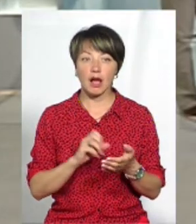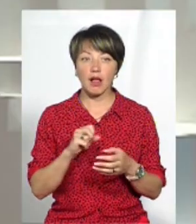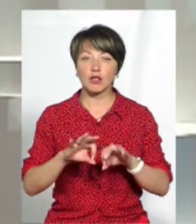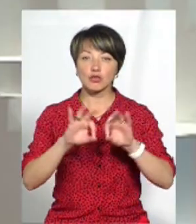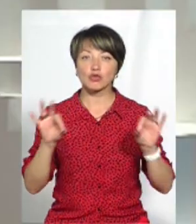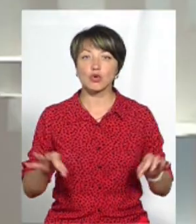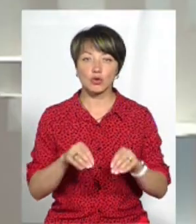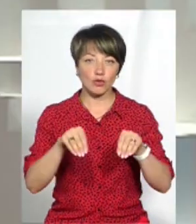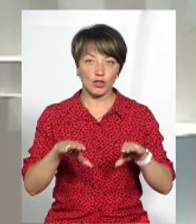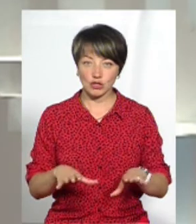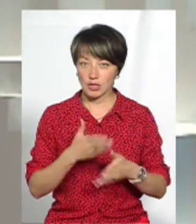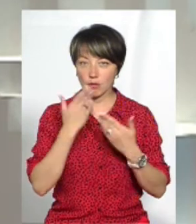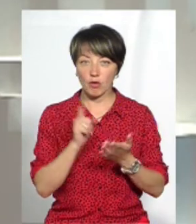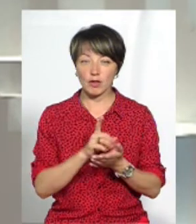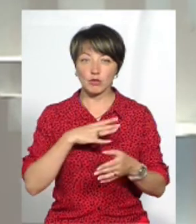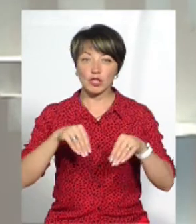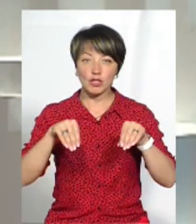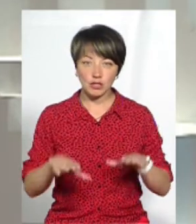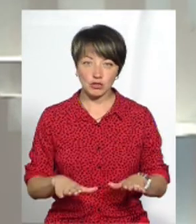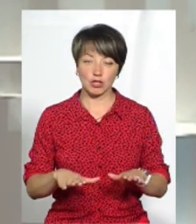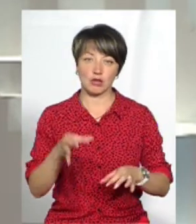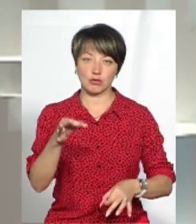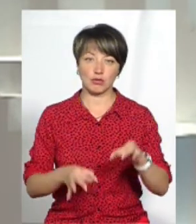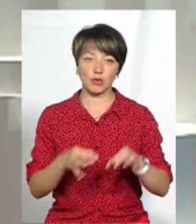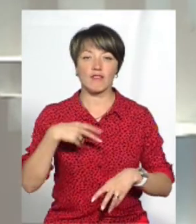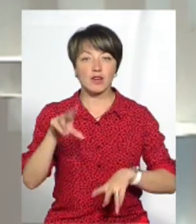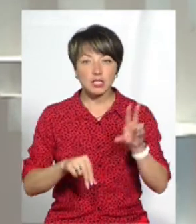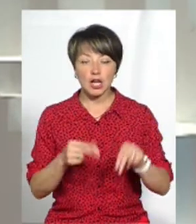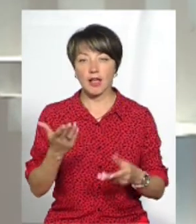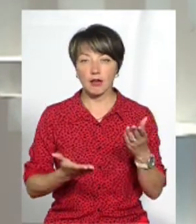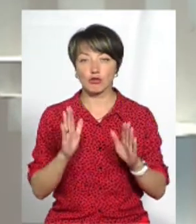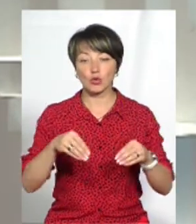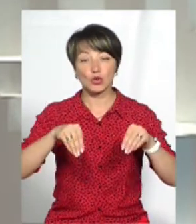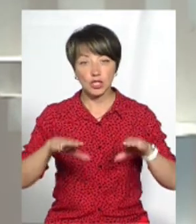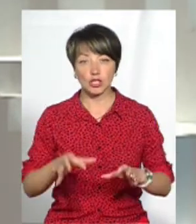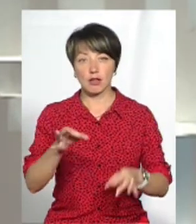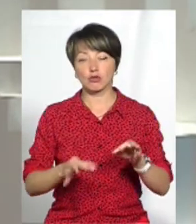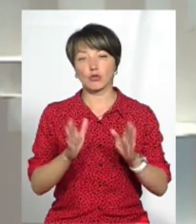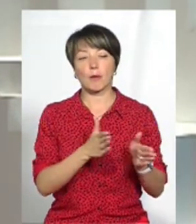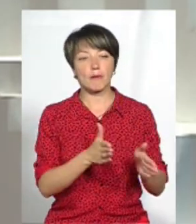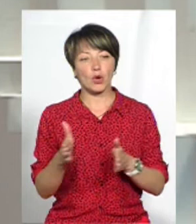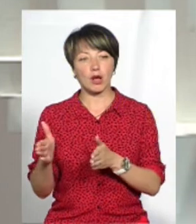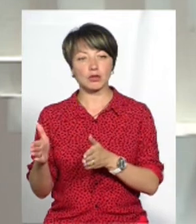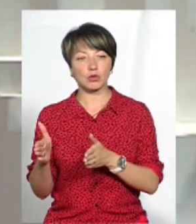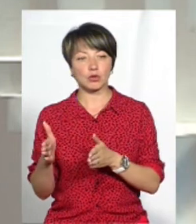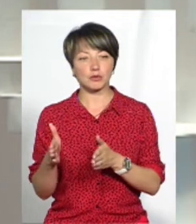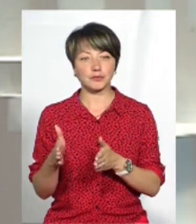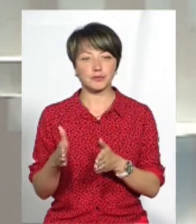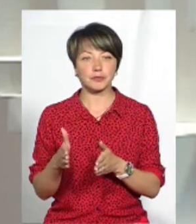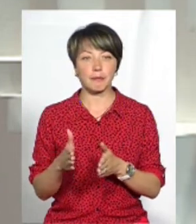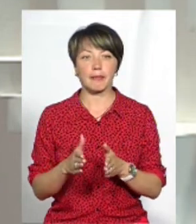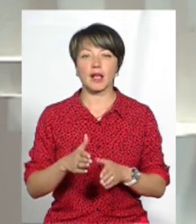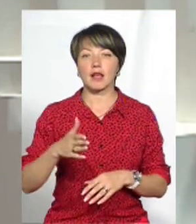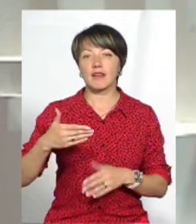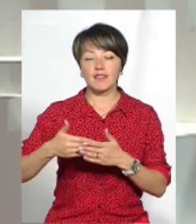але жодного вироку нема. Повинні бути вироки. Я вважаю, що якщо будуть вироки, буде порядок спочатку там,